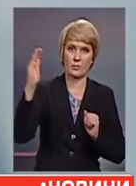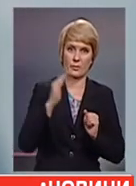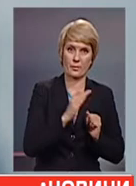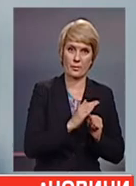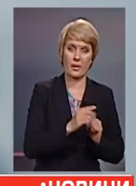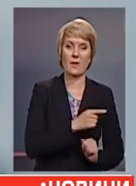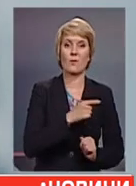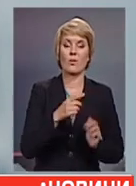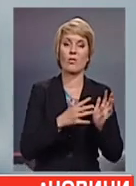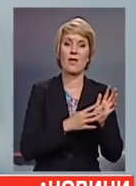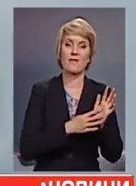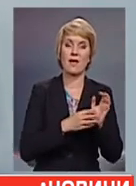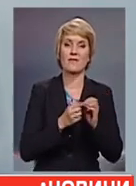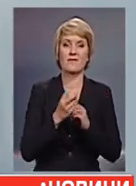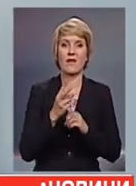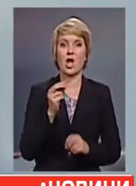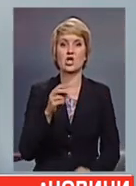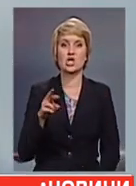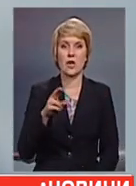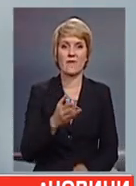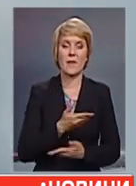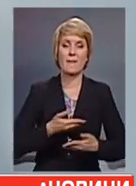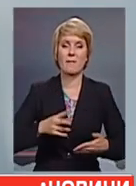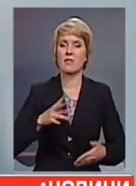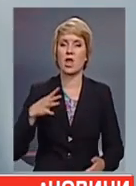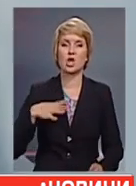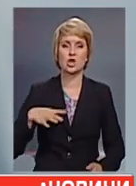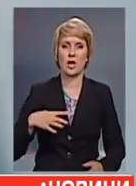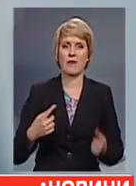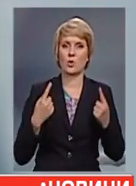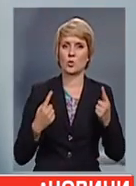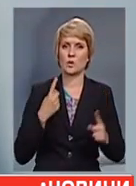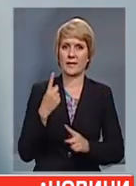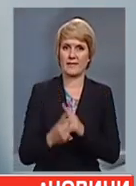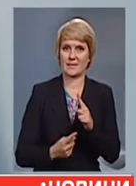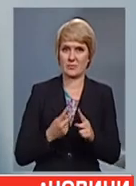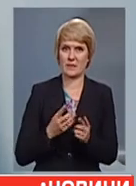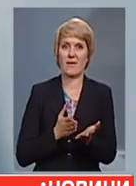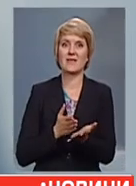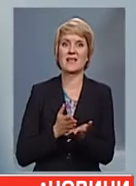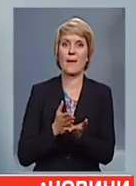9-12 червня ми не чекаємо суттєвих змін в напрямку